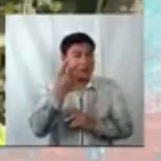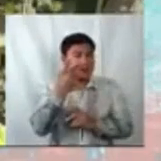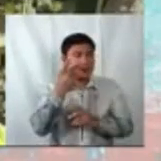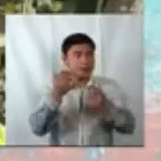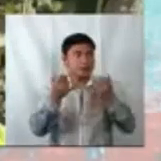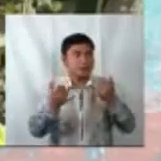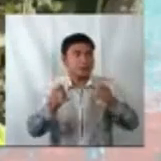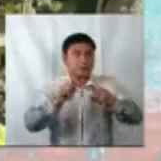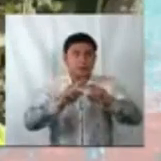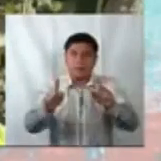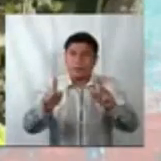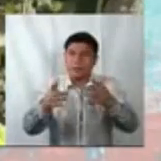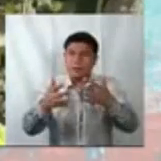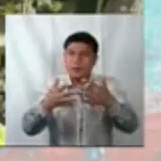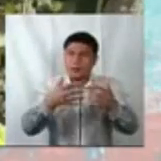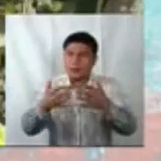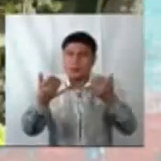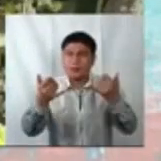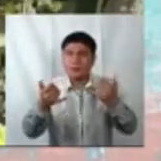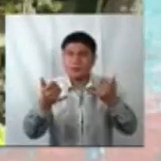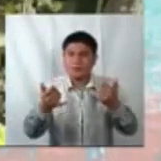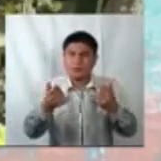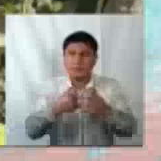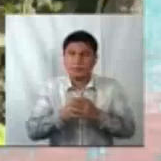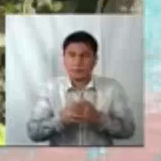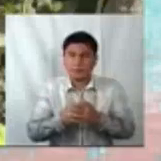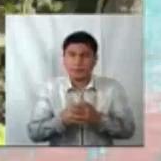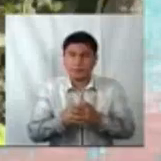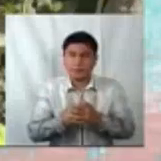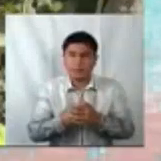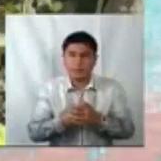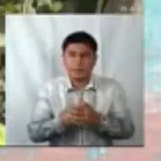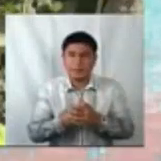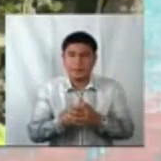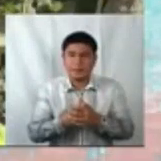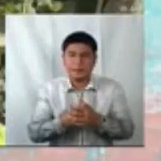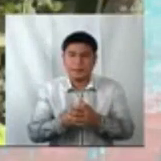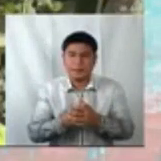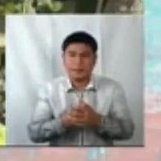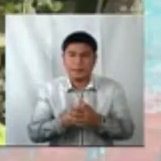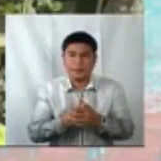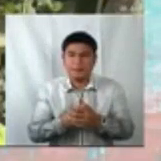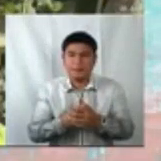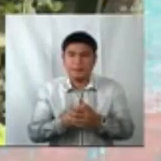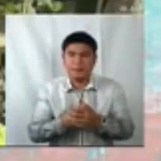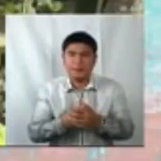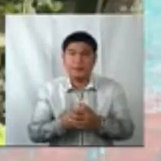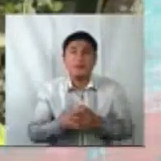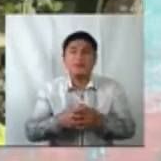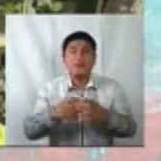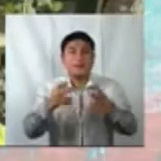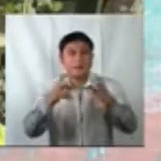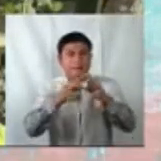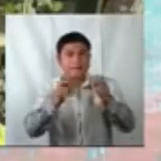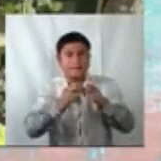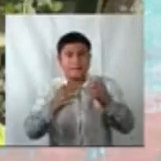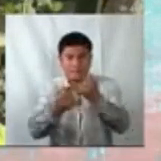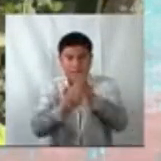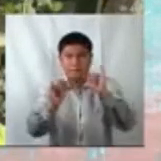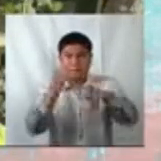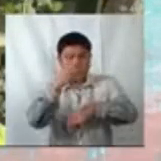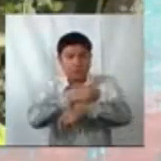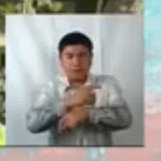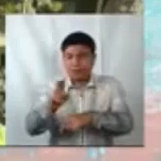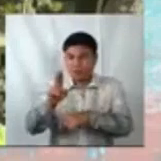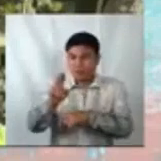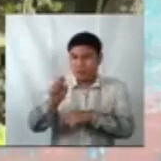anyway, isa pa pong anomaly dyan o anachronism Yusek is even the Independence Day of the United